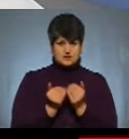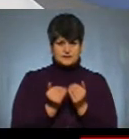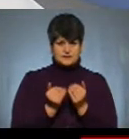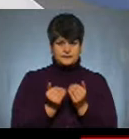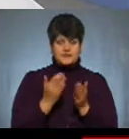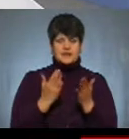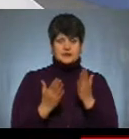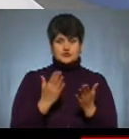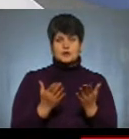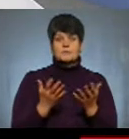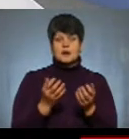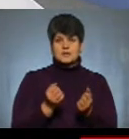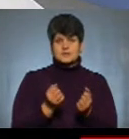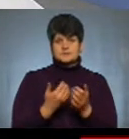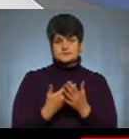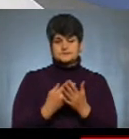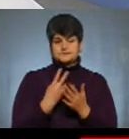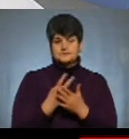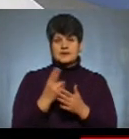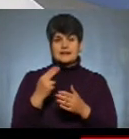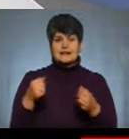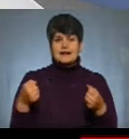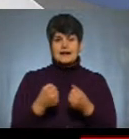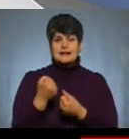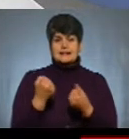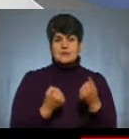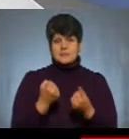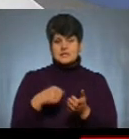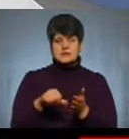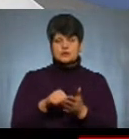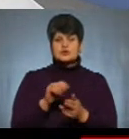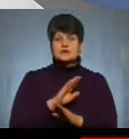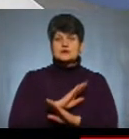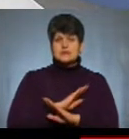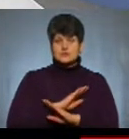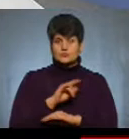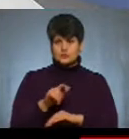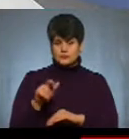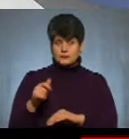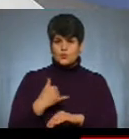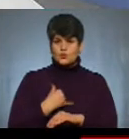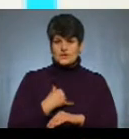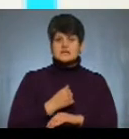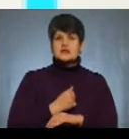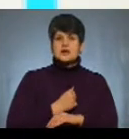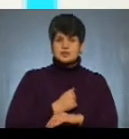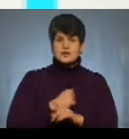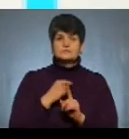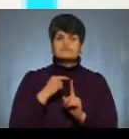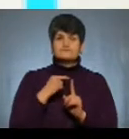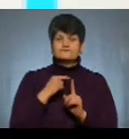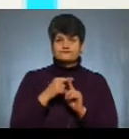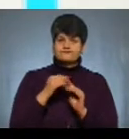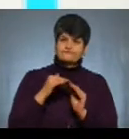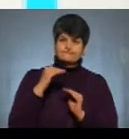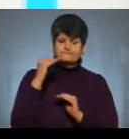тобто зменшився. А якщо брати ДТП за участю з загинутими особами, то в нас, на жаль,